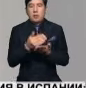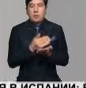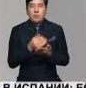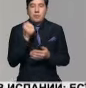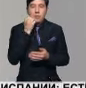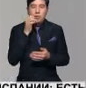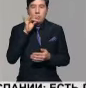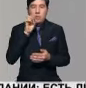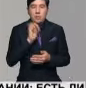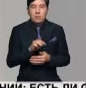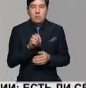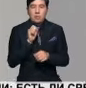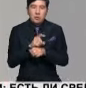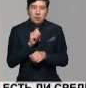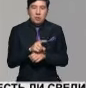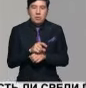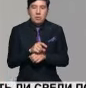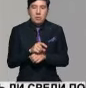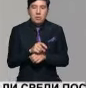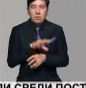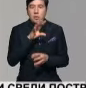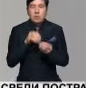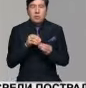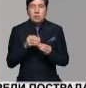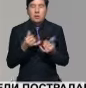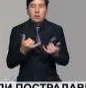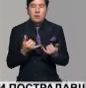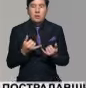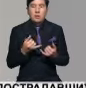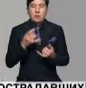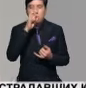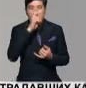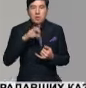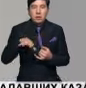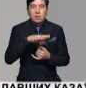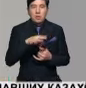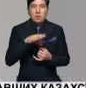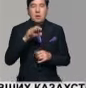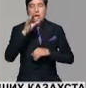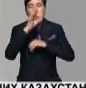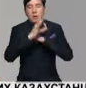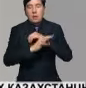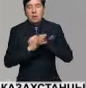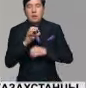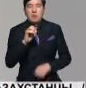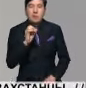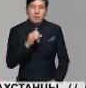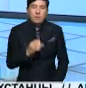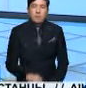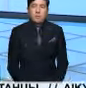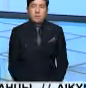возможность получения заказов. То есть это у нас страны Западной Европы, Российской Федерации.